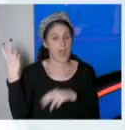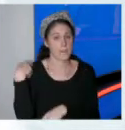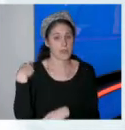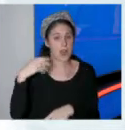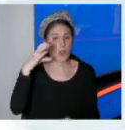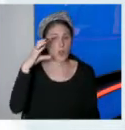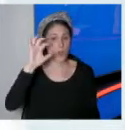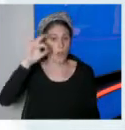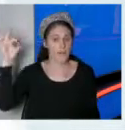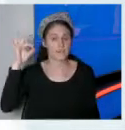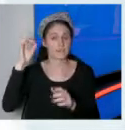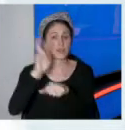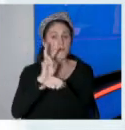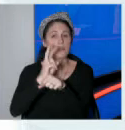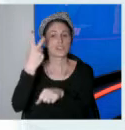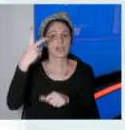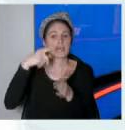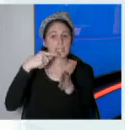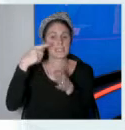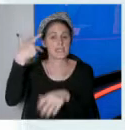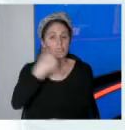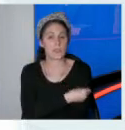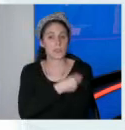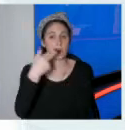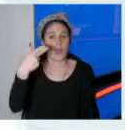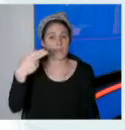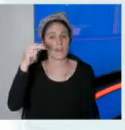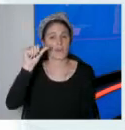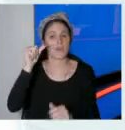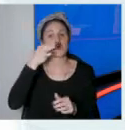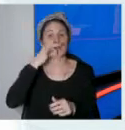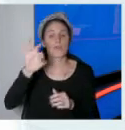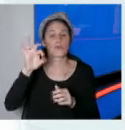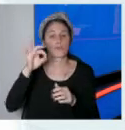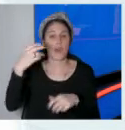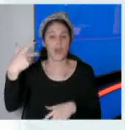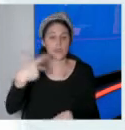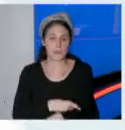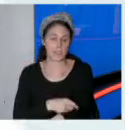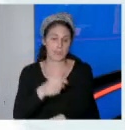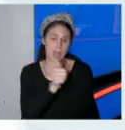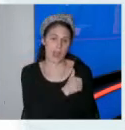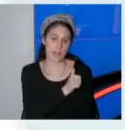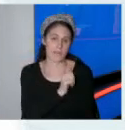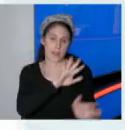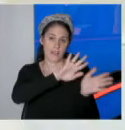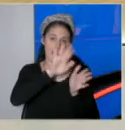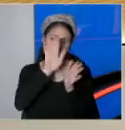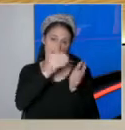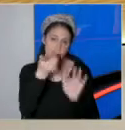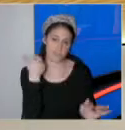שמר שני חיסונים לאדר ואורון בתיעדוף החיסונים לחיילינו, לפני שיעביר חיסונים